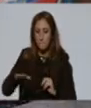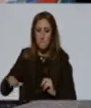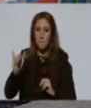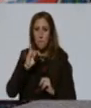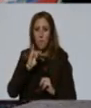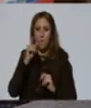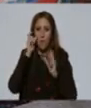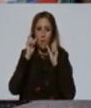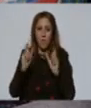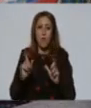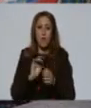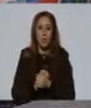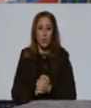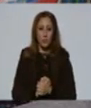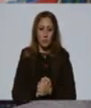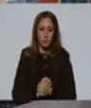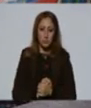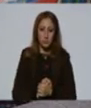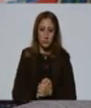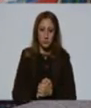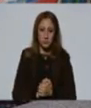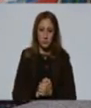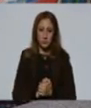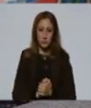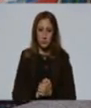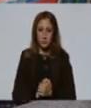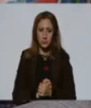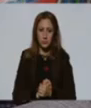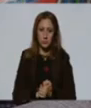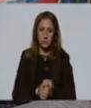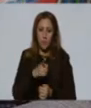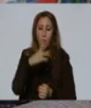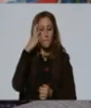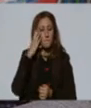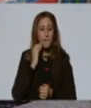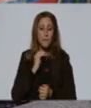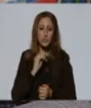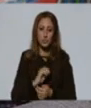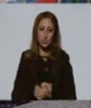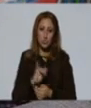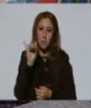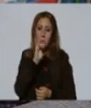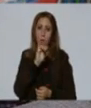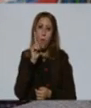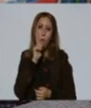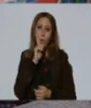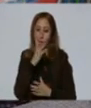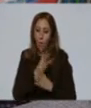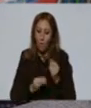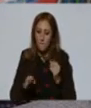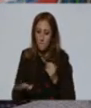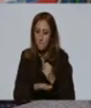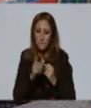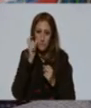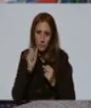البتاع والفاميلي مش عارف ايه الحاجات اللي هم بيقولوها، وده حلو ومشروع جدا، بس بينسوا اهم حته ربنا خلقها في الست